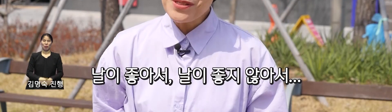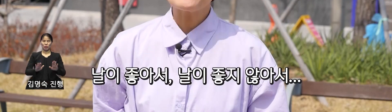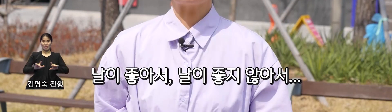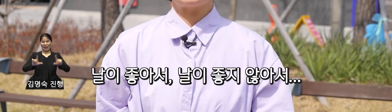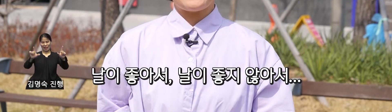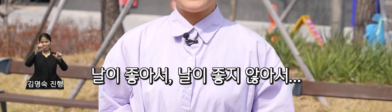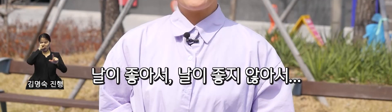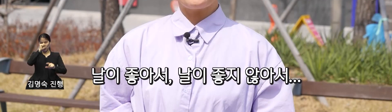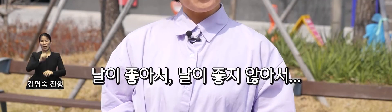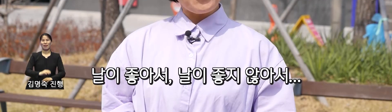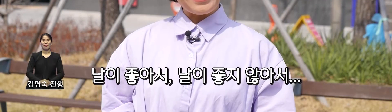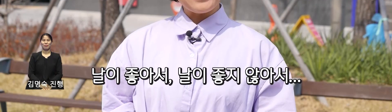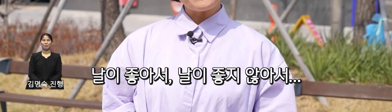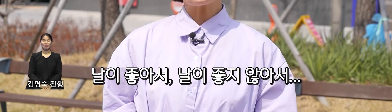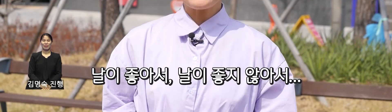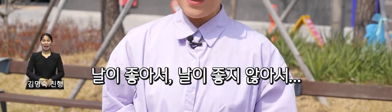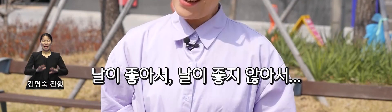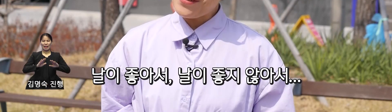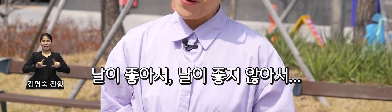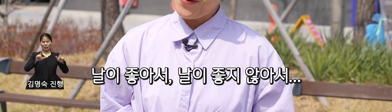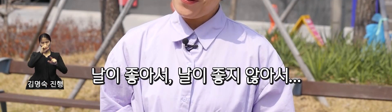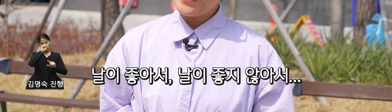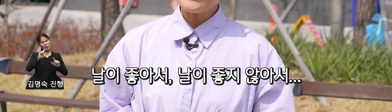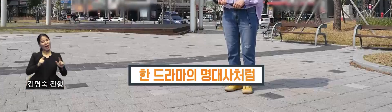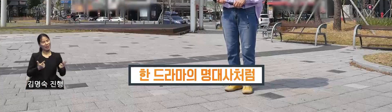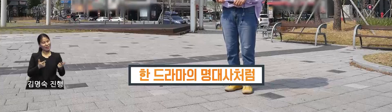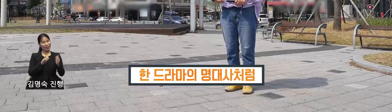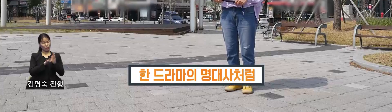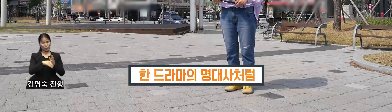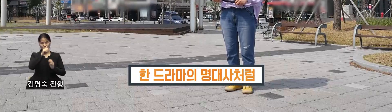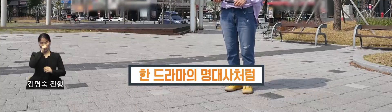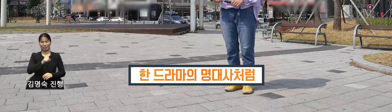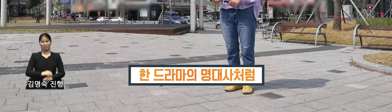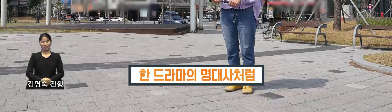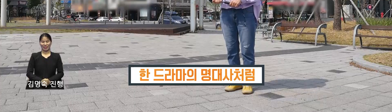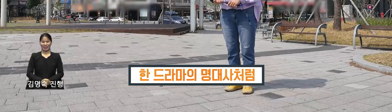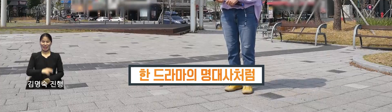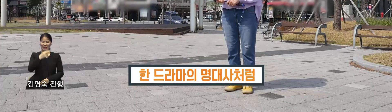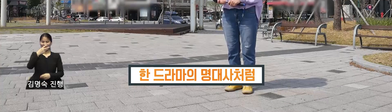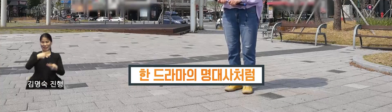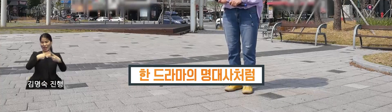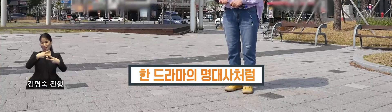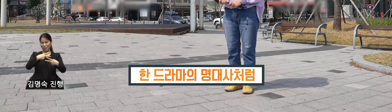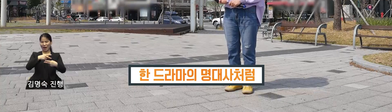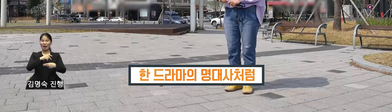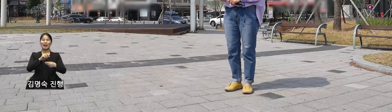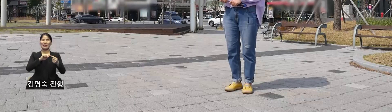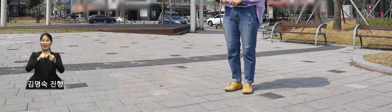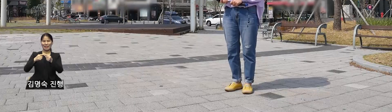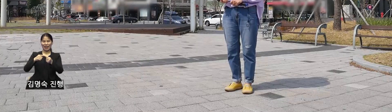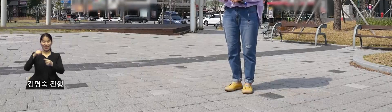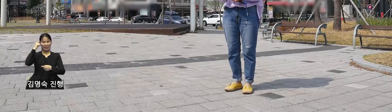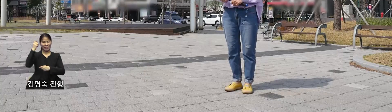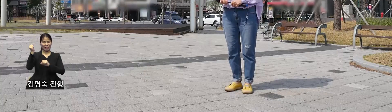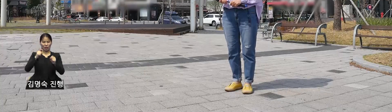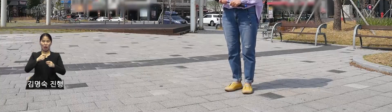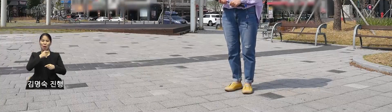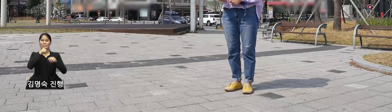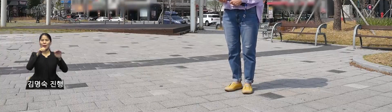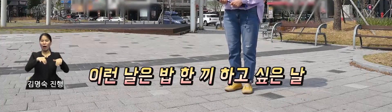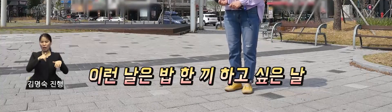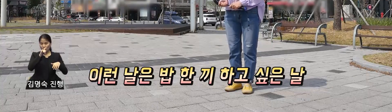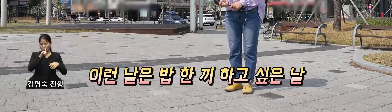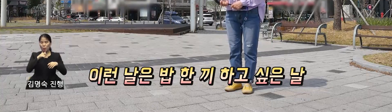참 좋습니다. 또 날이 좋지 않아서 그런 또 드라마 대세가 생각이 나는데요. 비가 와서 비가 오지